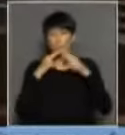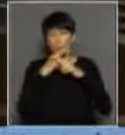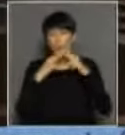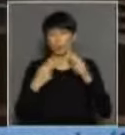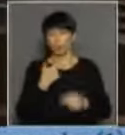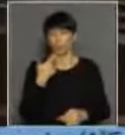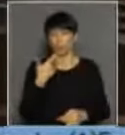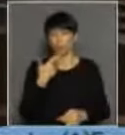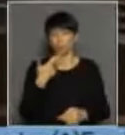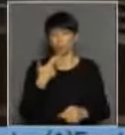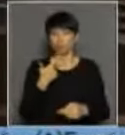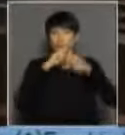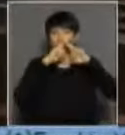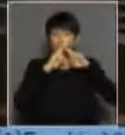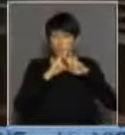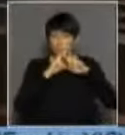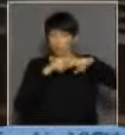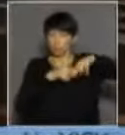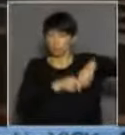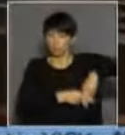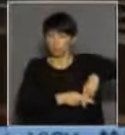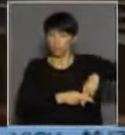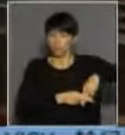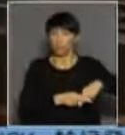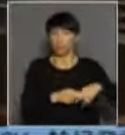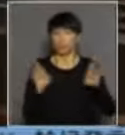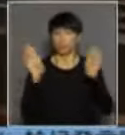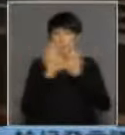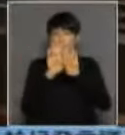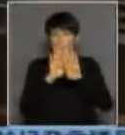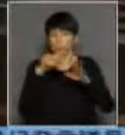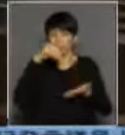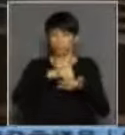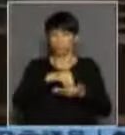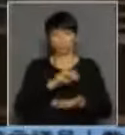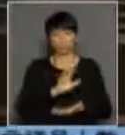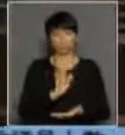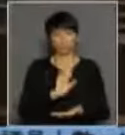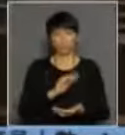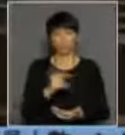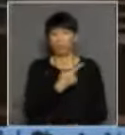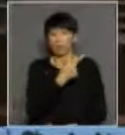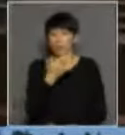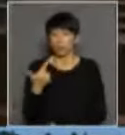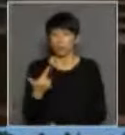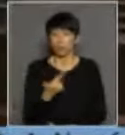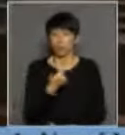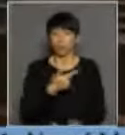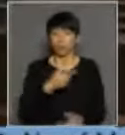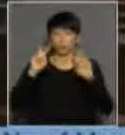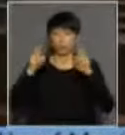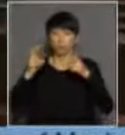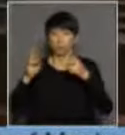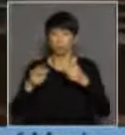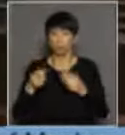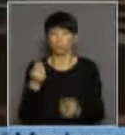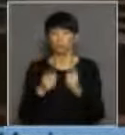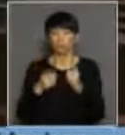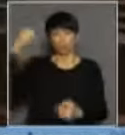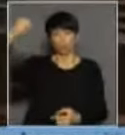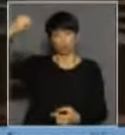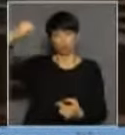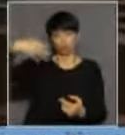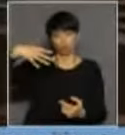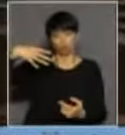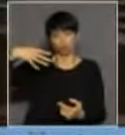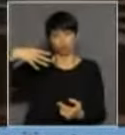需要話係要收收埋埋咧，要幾個人三人門決定。大部分議題都可以基於一啲嘅比較陽光嘅政策，經過一啲